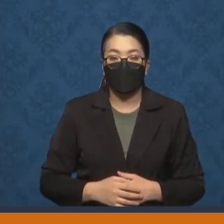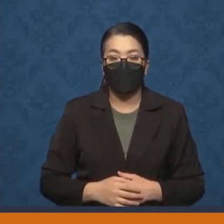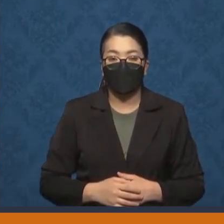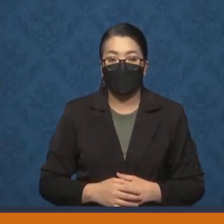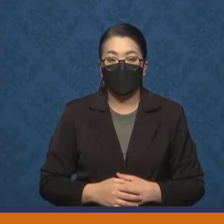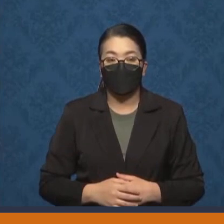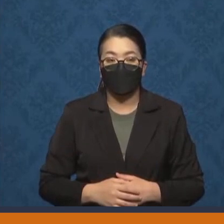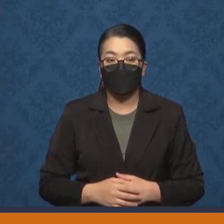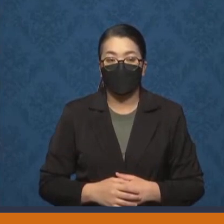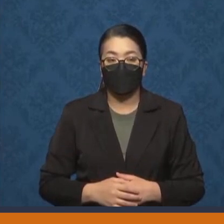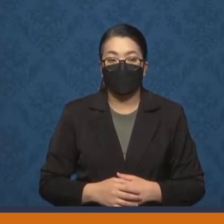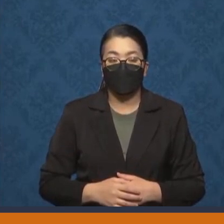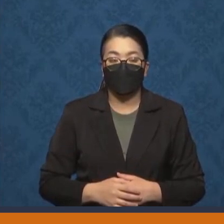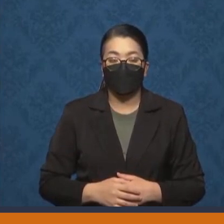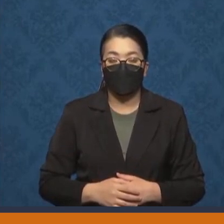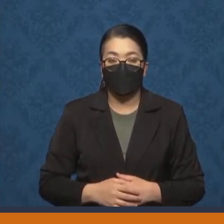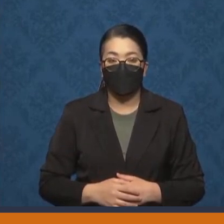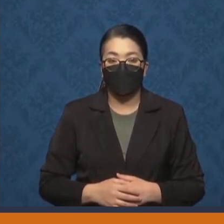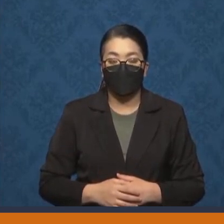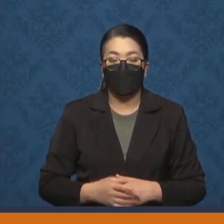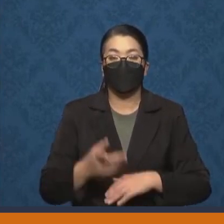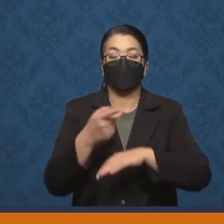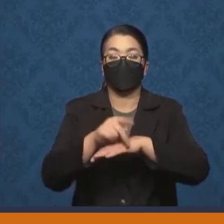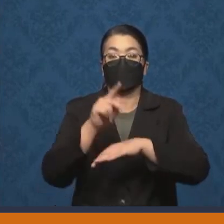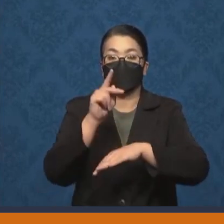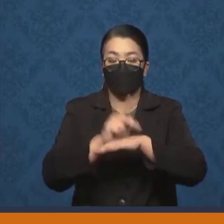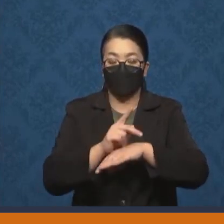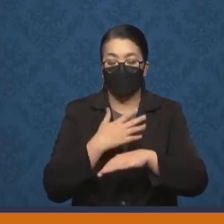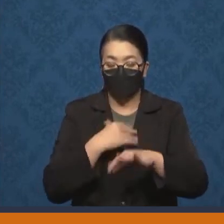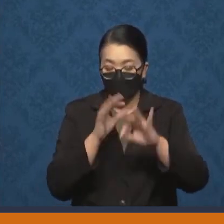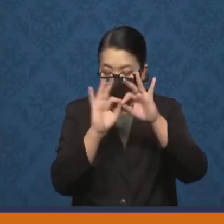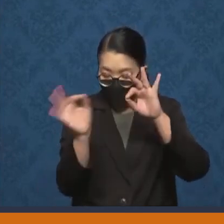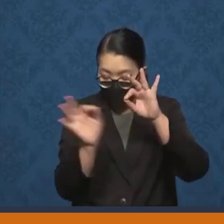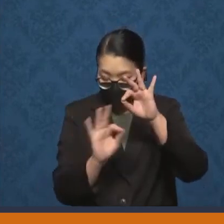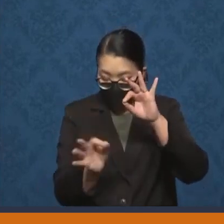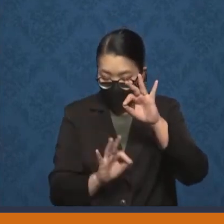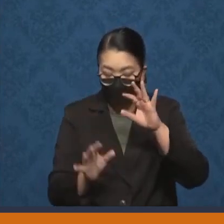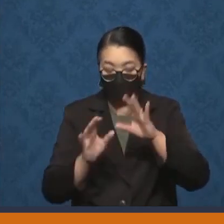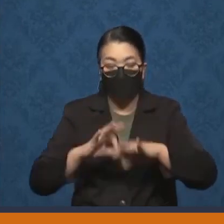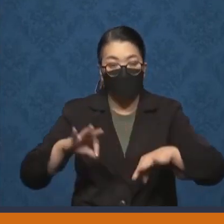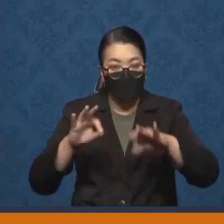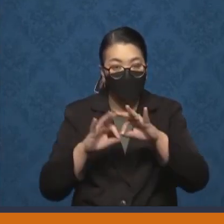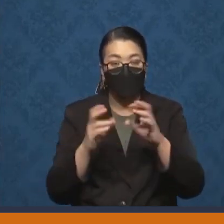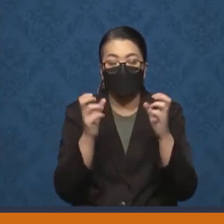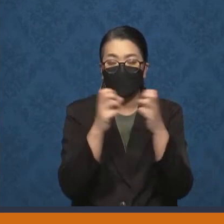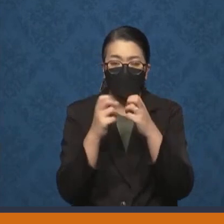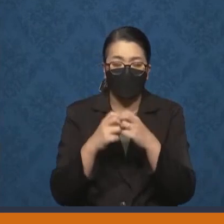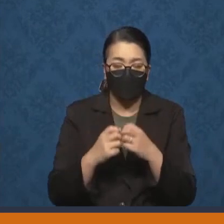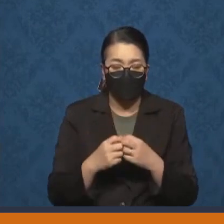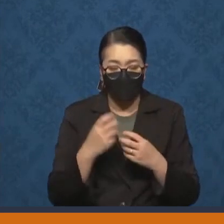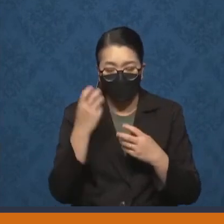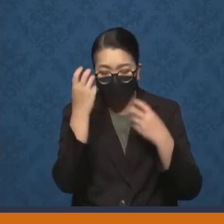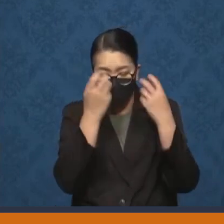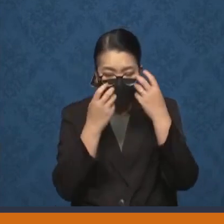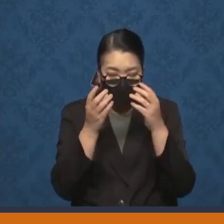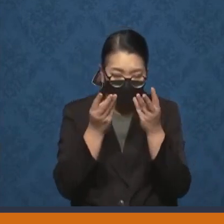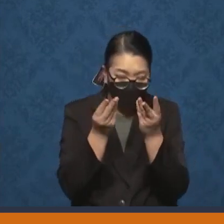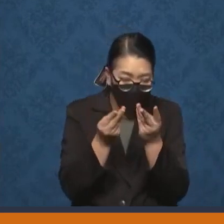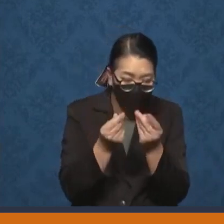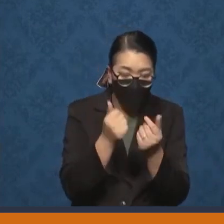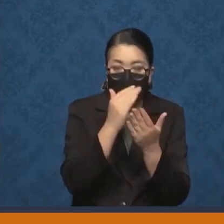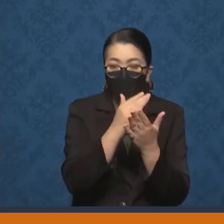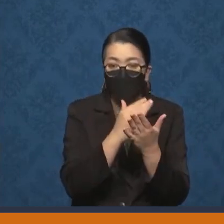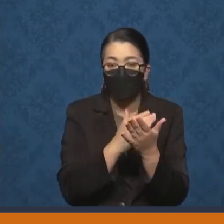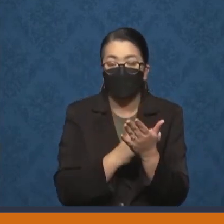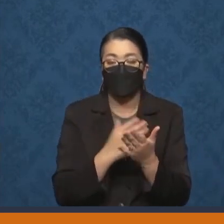าชนครับท่านประธานท่านประธานครับเนื่องจากว่าเป็นเนื้อหาที่มีความซับซ้อนเป็นประเด็นละเอียดอ่อนผมจะขออ